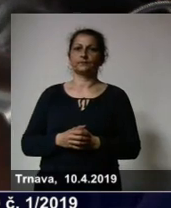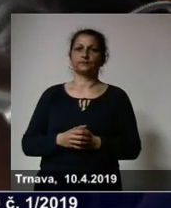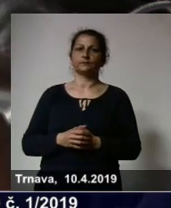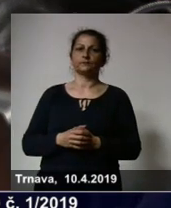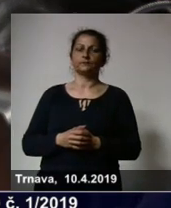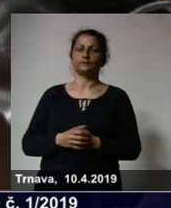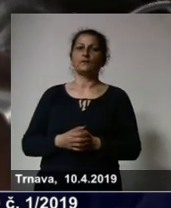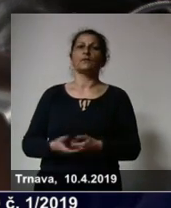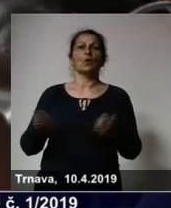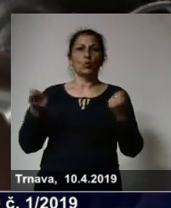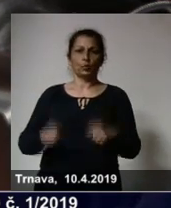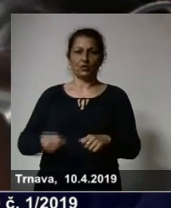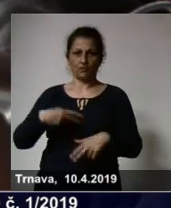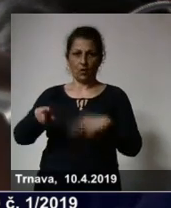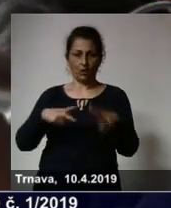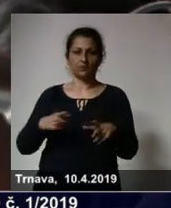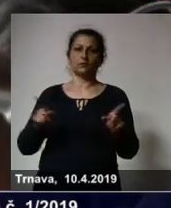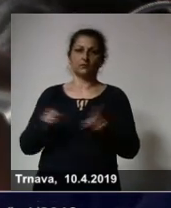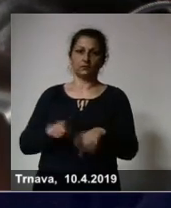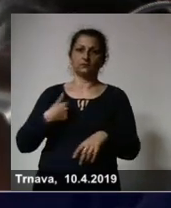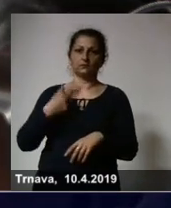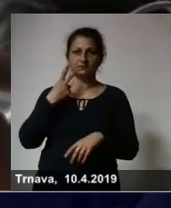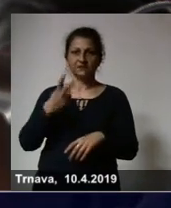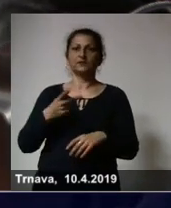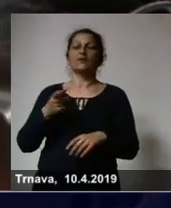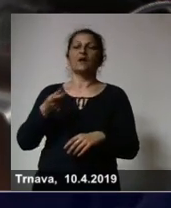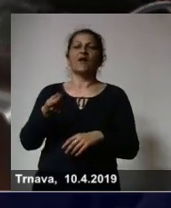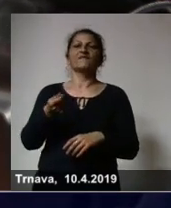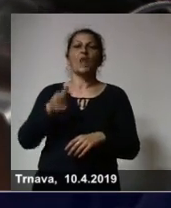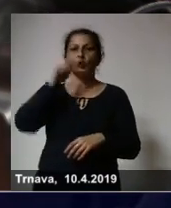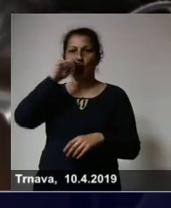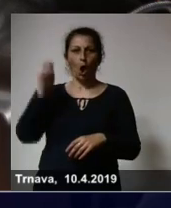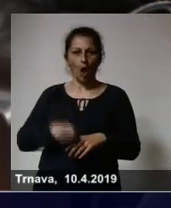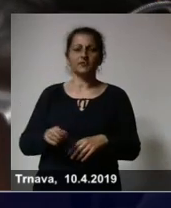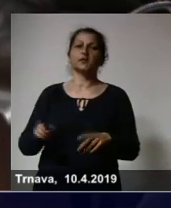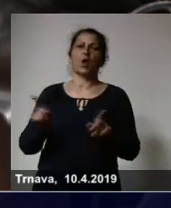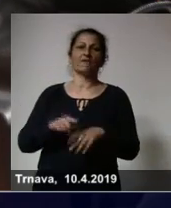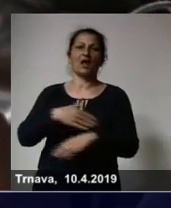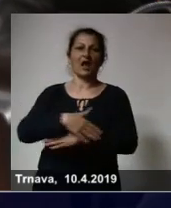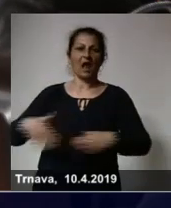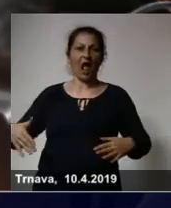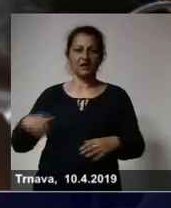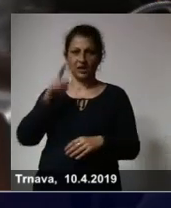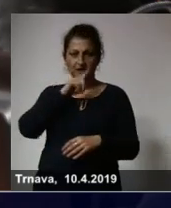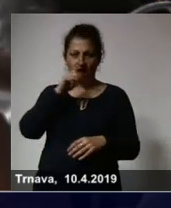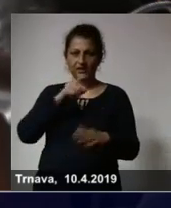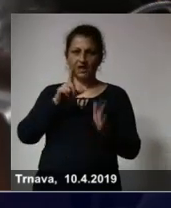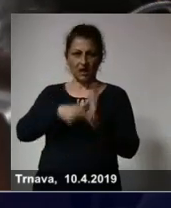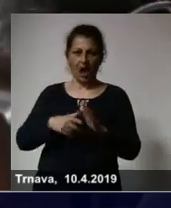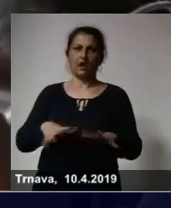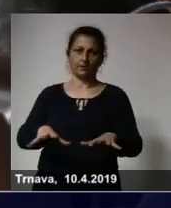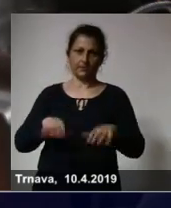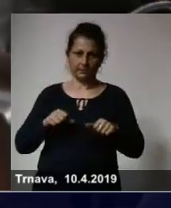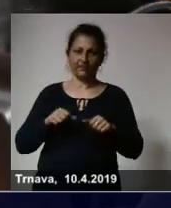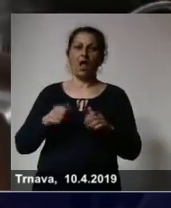Uzatváram rozpravu a opäť konštatujem, že finančná komisia, ako aj rada TTSK prijala materiál